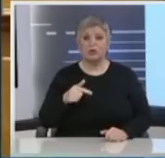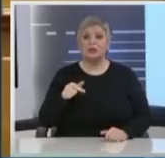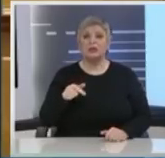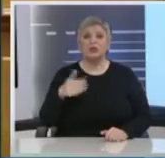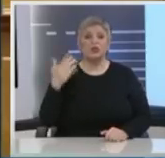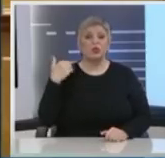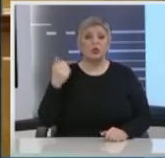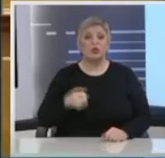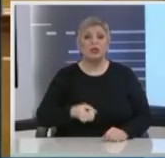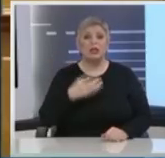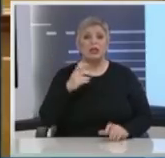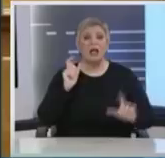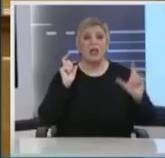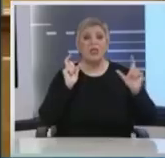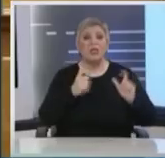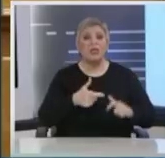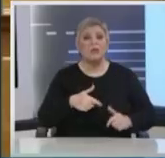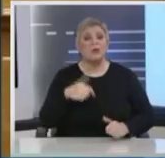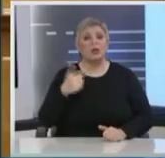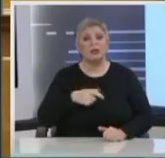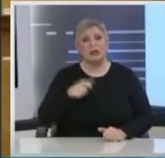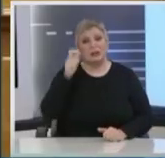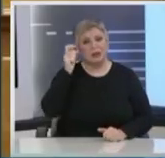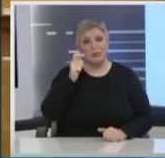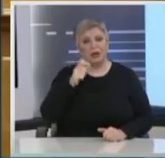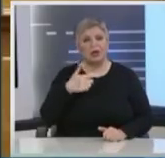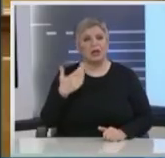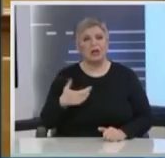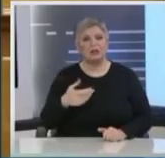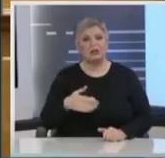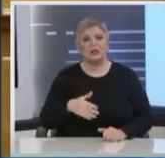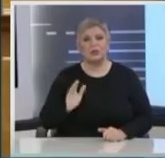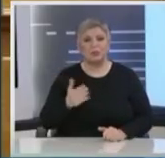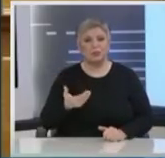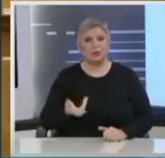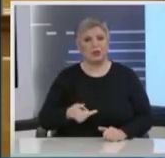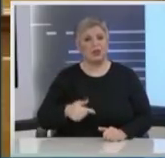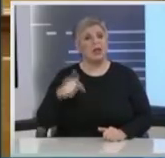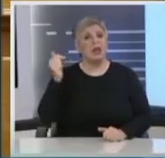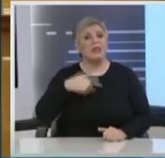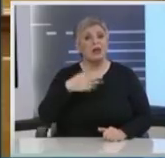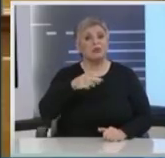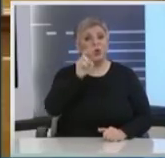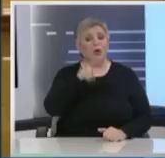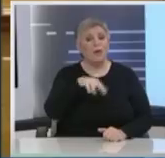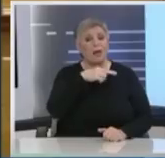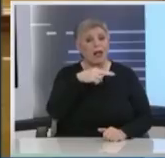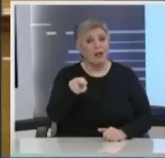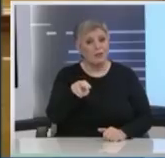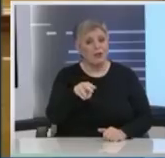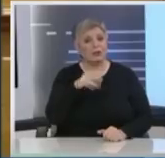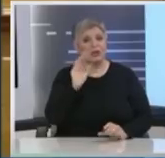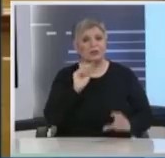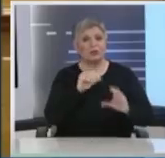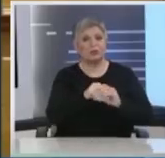απομακρύνθηκε από τη Νέα Δημοκρατία από τον κύριο Σαμαρά. Οι εταιρείες με έδρα τη Μόρ της Ελβετίας που κατατέθησαν